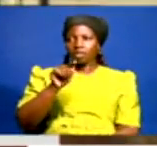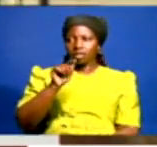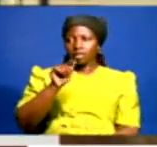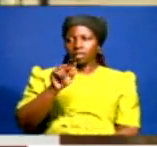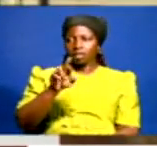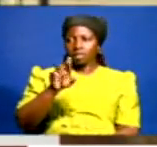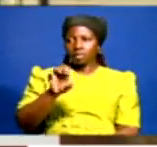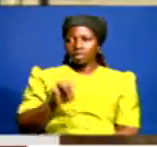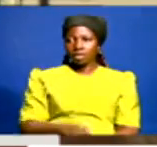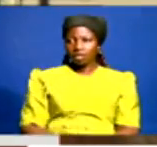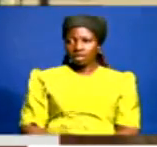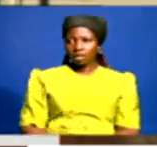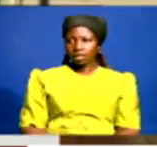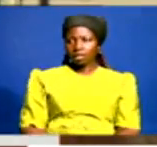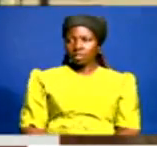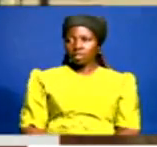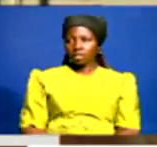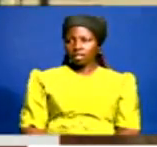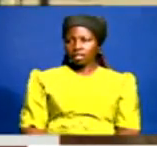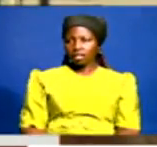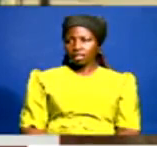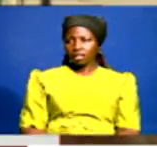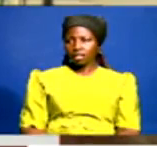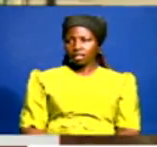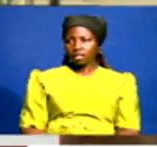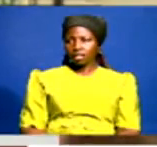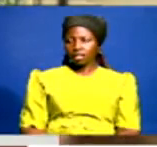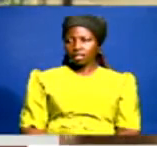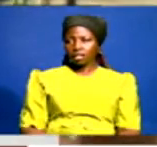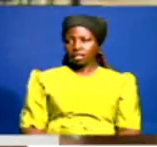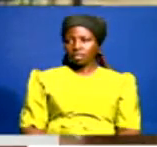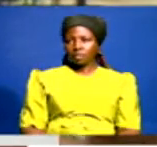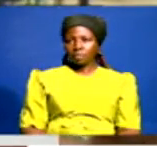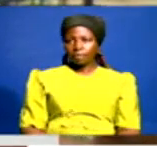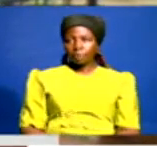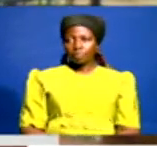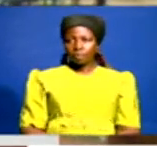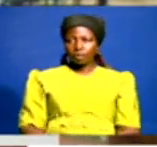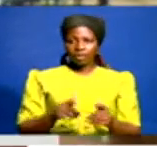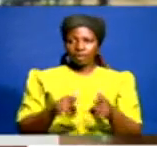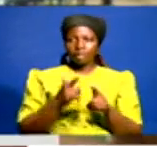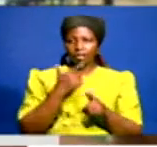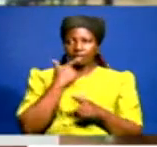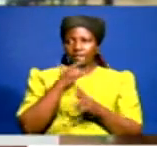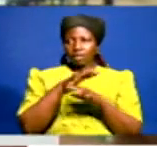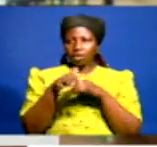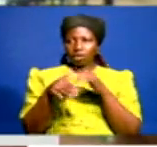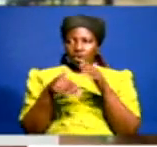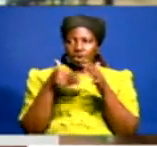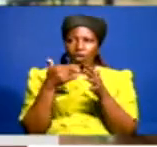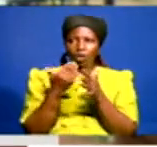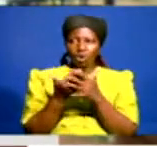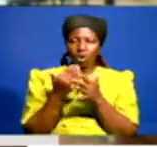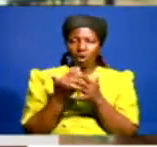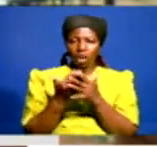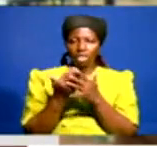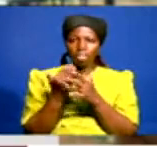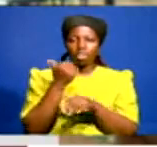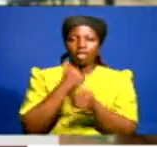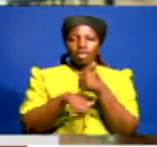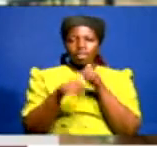Ni tuseme ni wamegubikwa na machozi hapa katika wasanii wote ambao nimejaribu kuzungumza nao hapa, wamegubikwa na